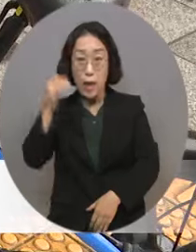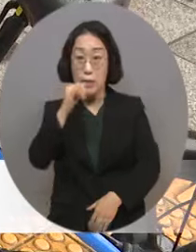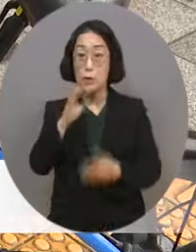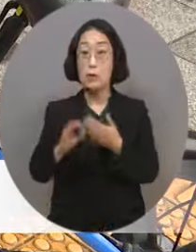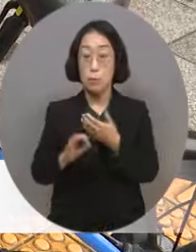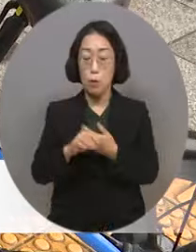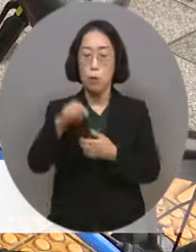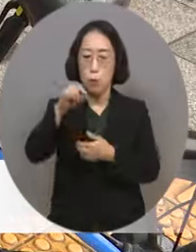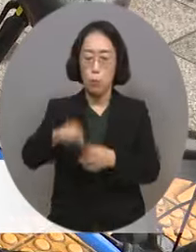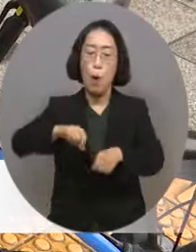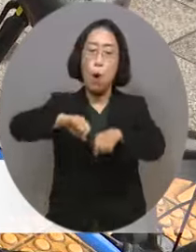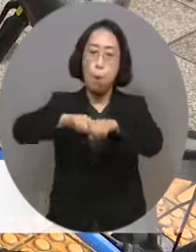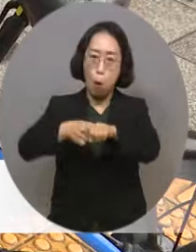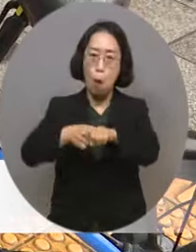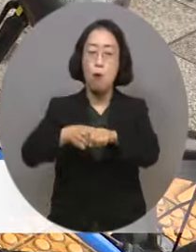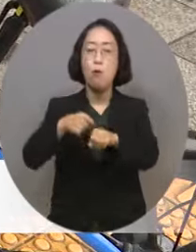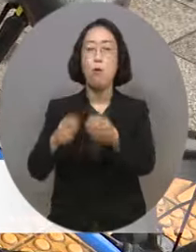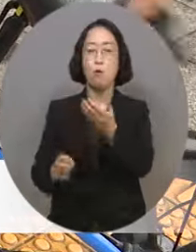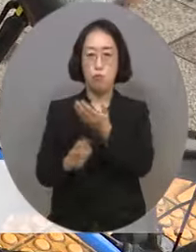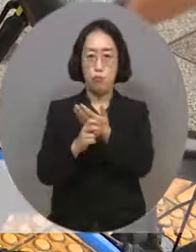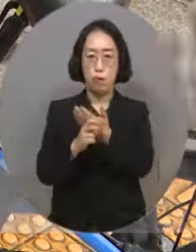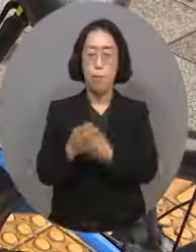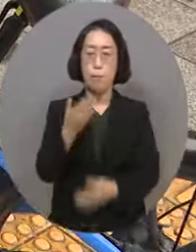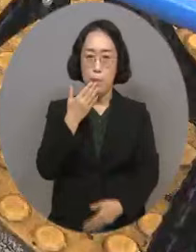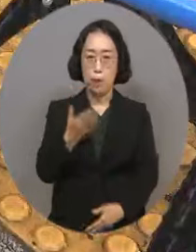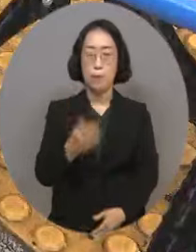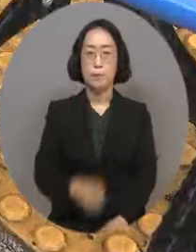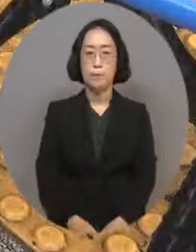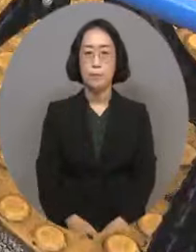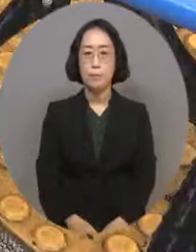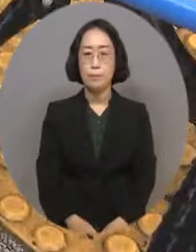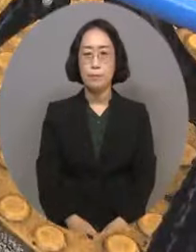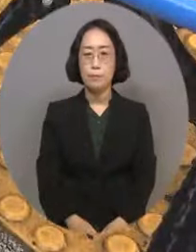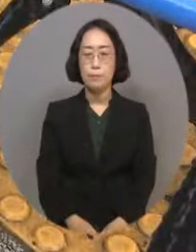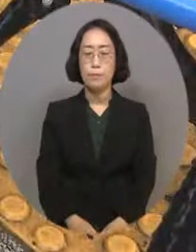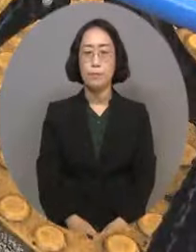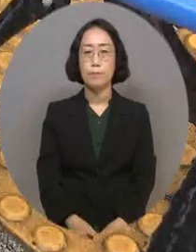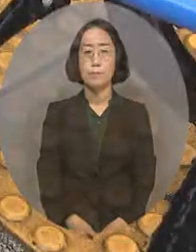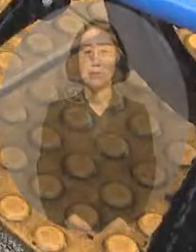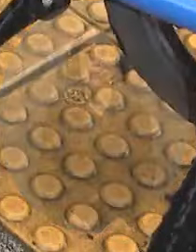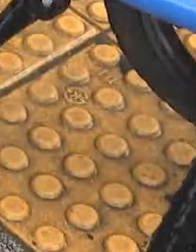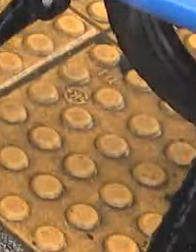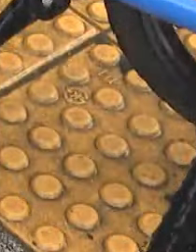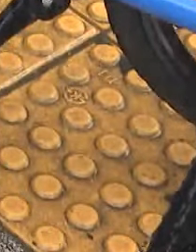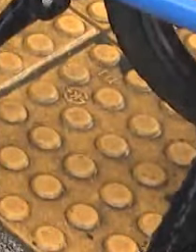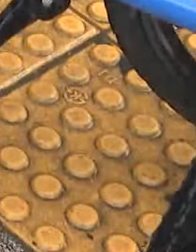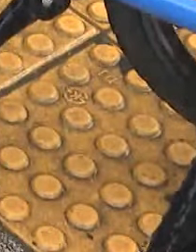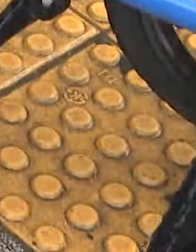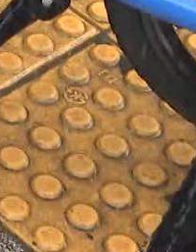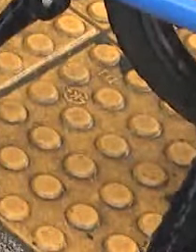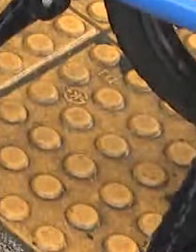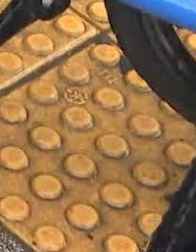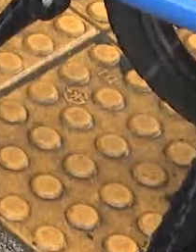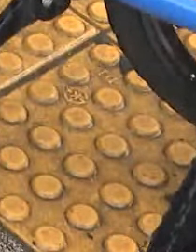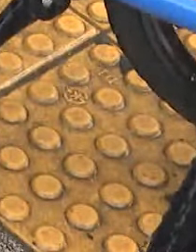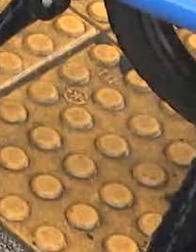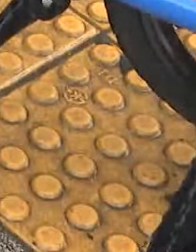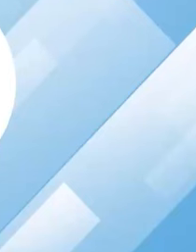행위 역시 불법으로 과태료 부과 대상입니다 복지 tv 뉴스 정유정 있니다